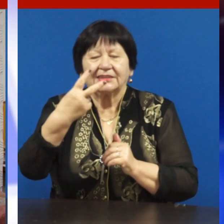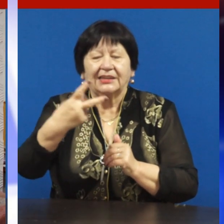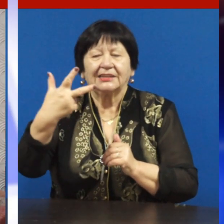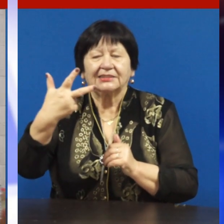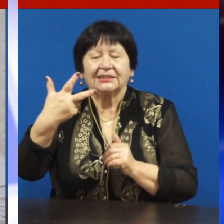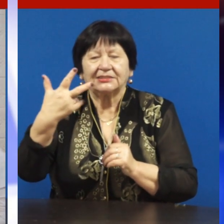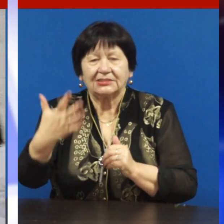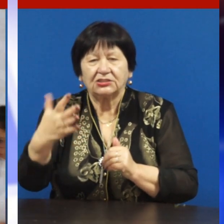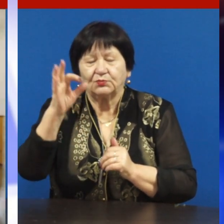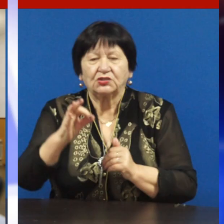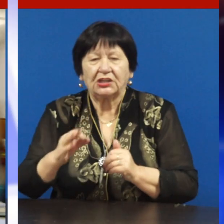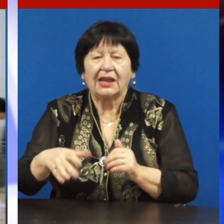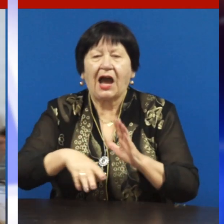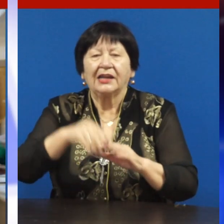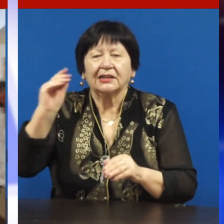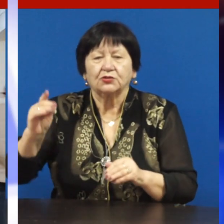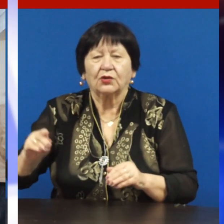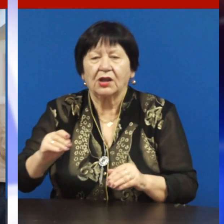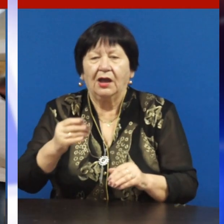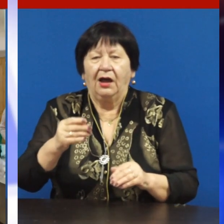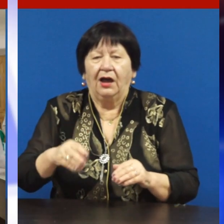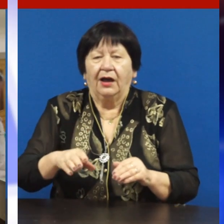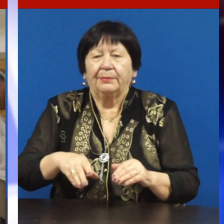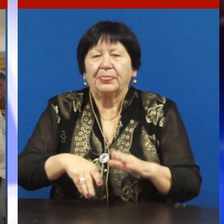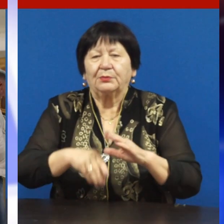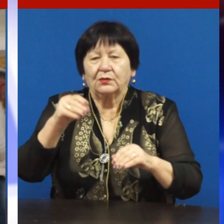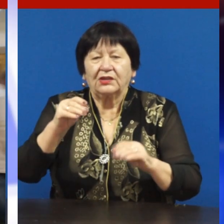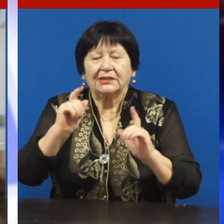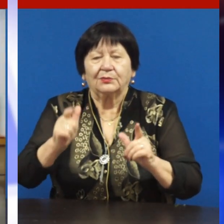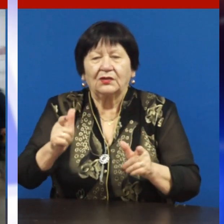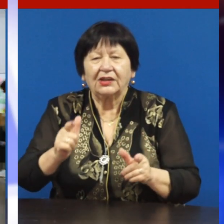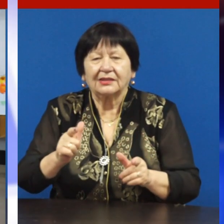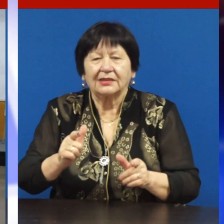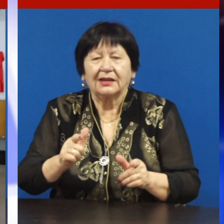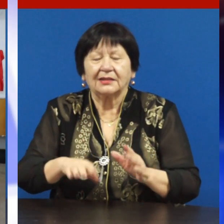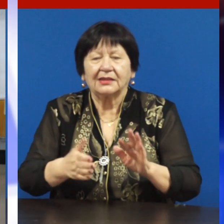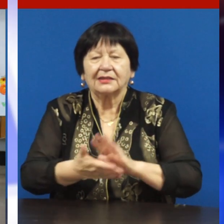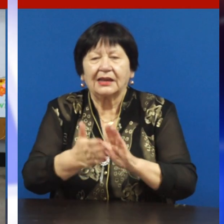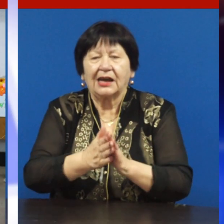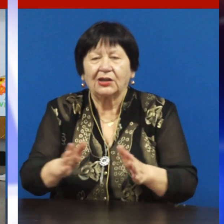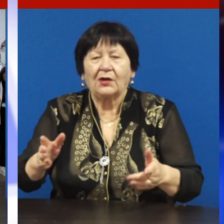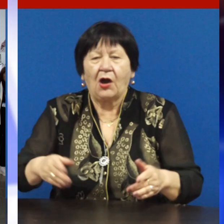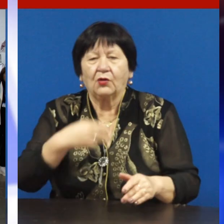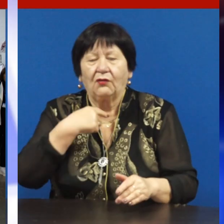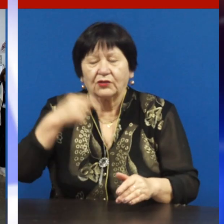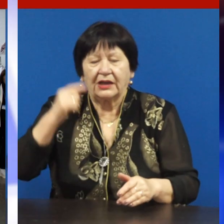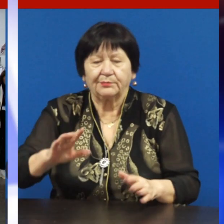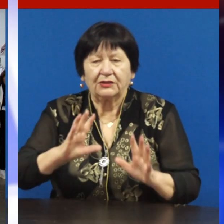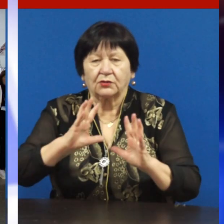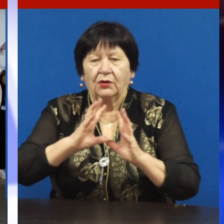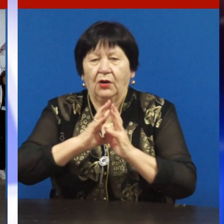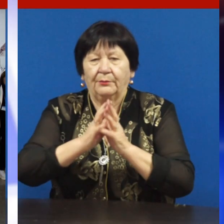alegătorii din raionul cimișlia potrivit declarațiilor de la ieșirea de la vot au votat pentru un trai mai bun pentru pace